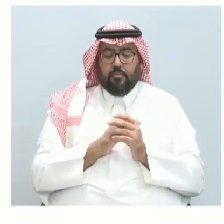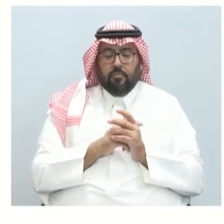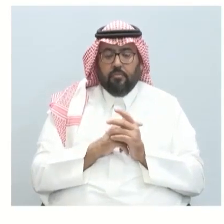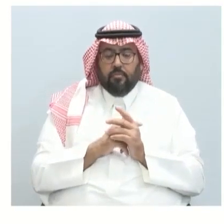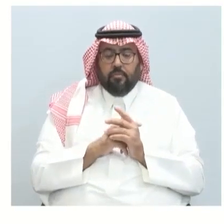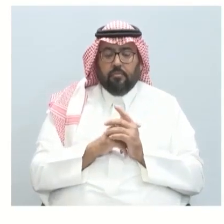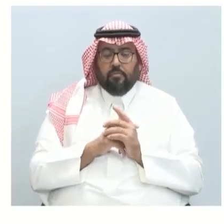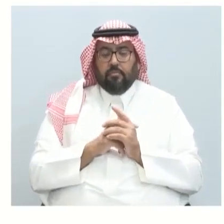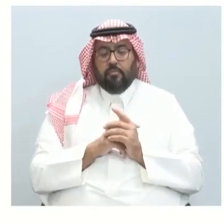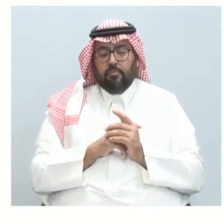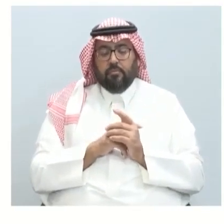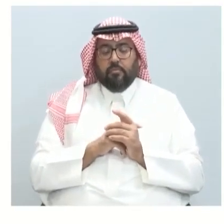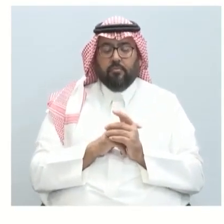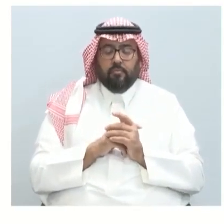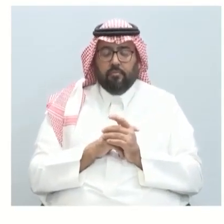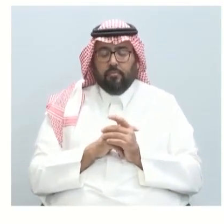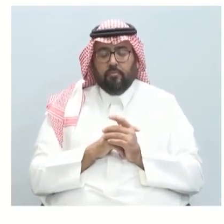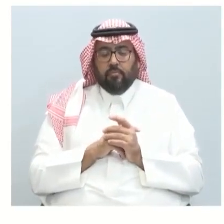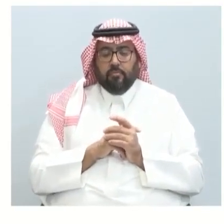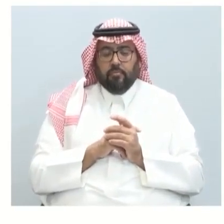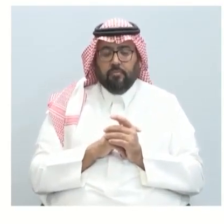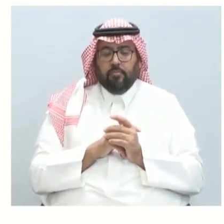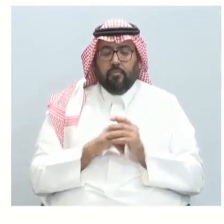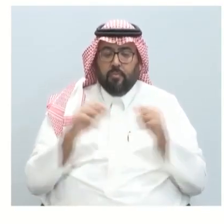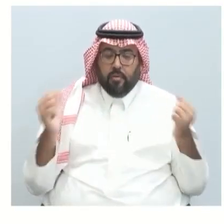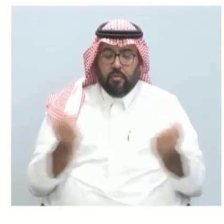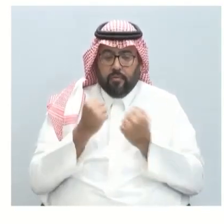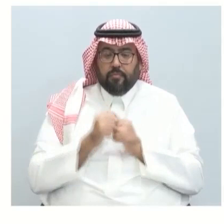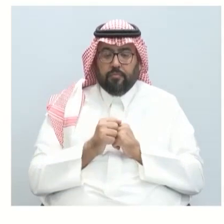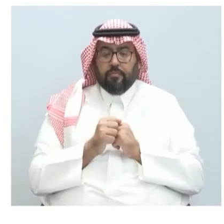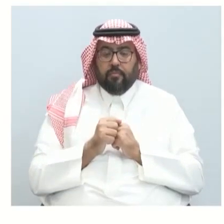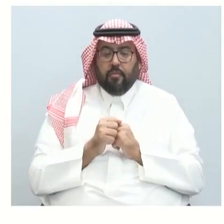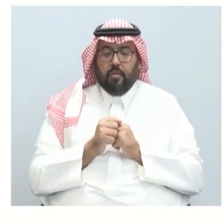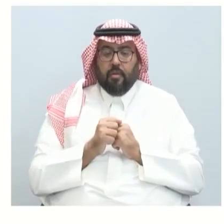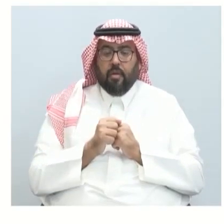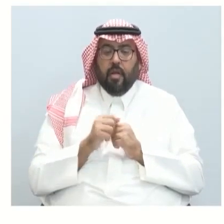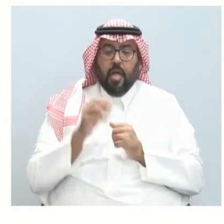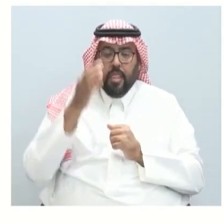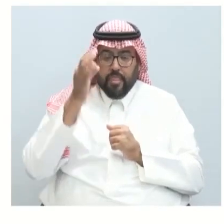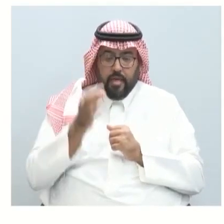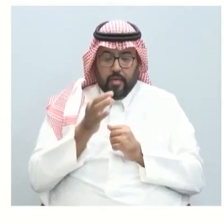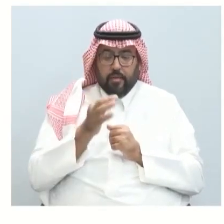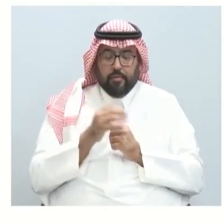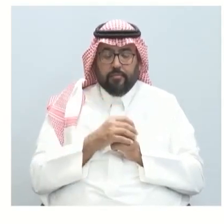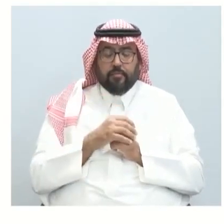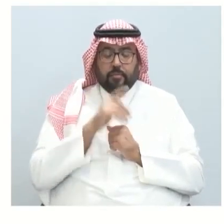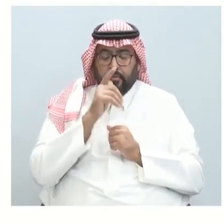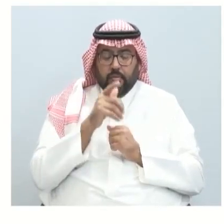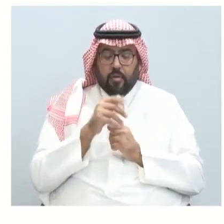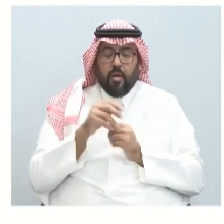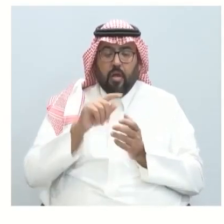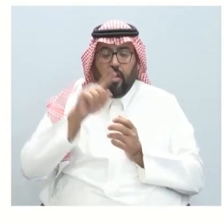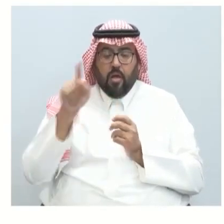المجسمات منها ننتقل الى هذه التدريبات وهنا فقره اتاكد ويقول